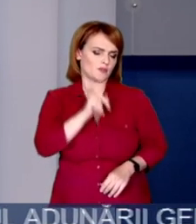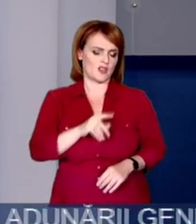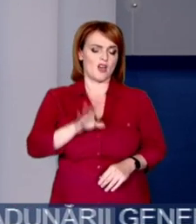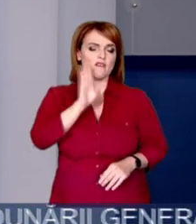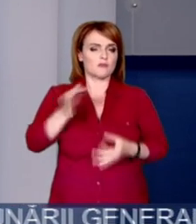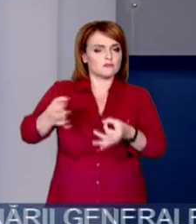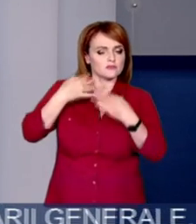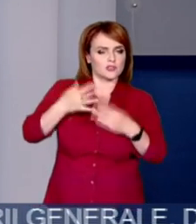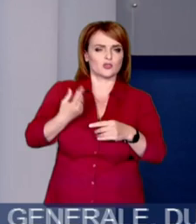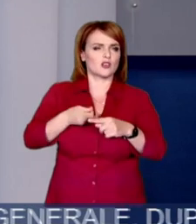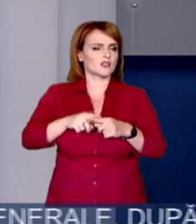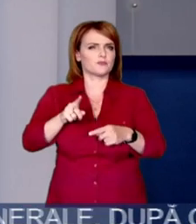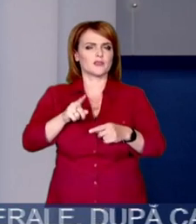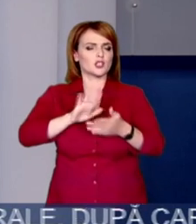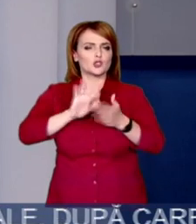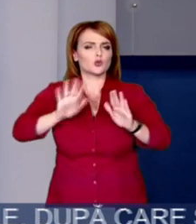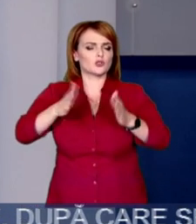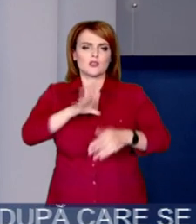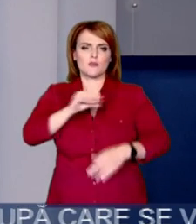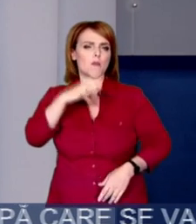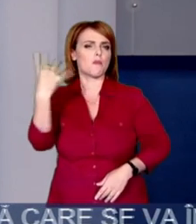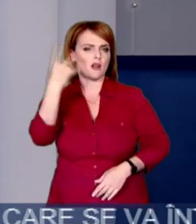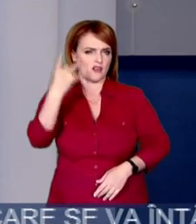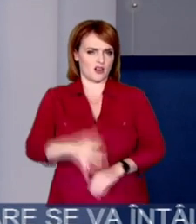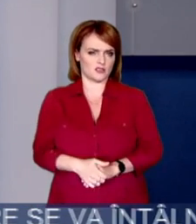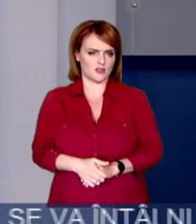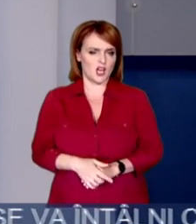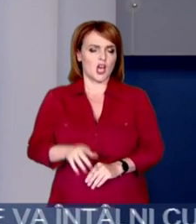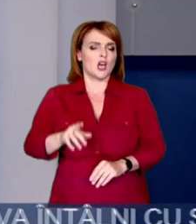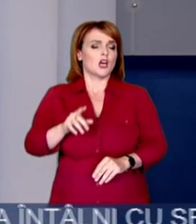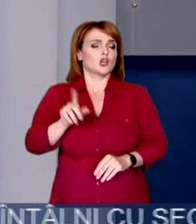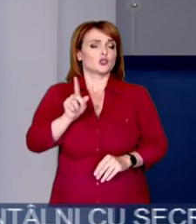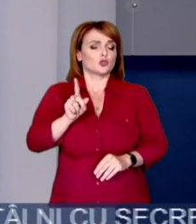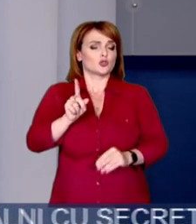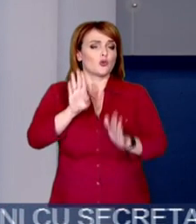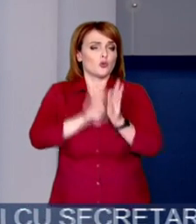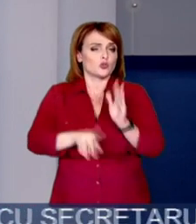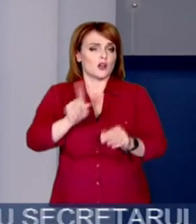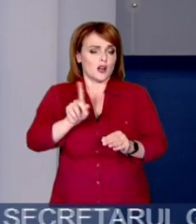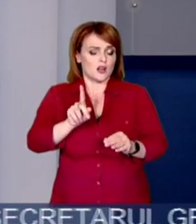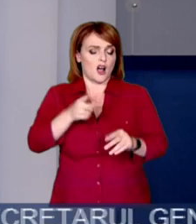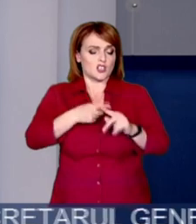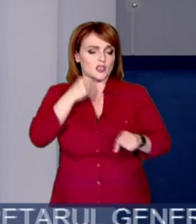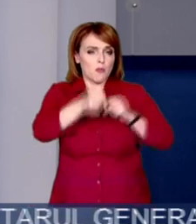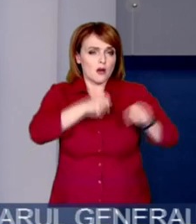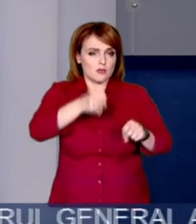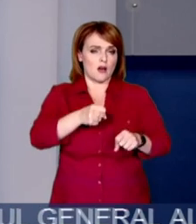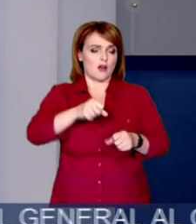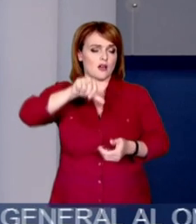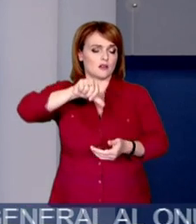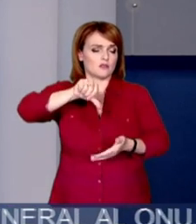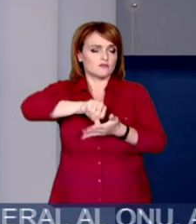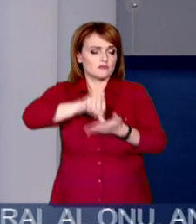dată când este luată la bătaie, iar cel mai grav este faptul că se întâmplă în prezența celor doi copii. Statistica arată că odată cu